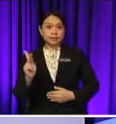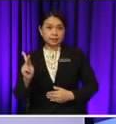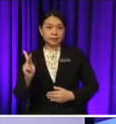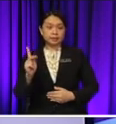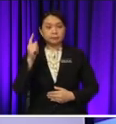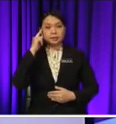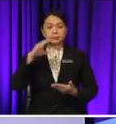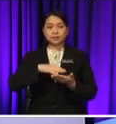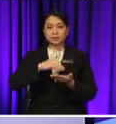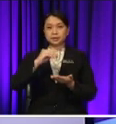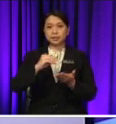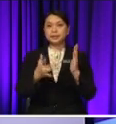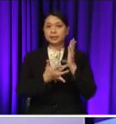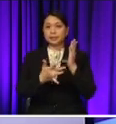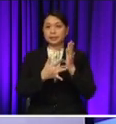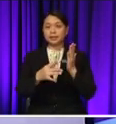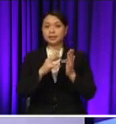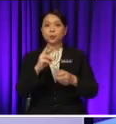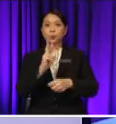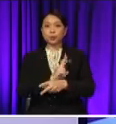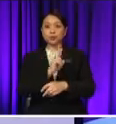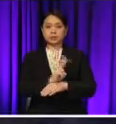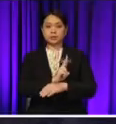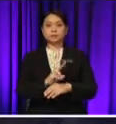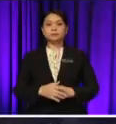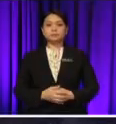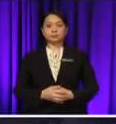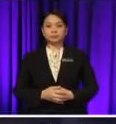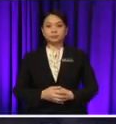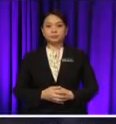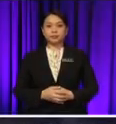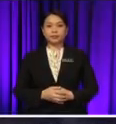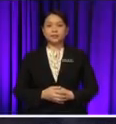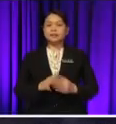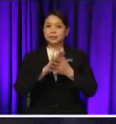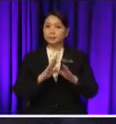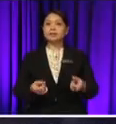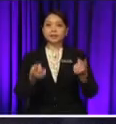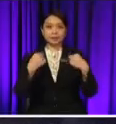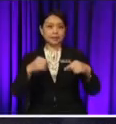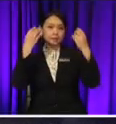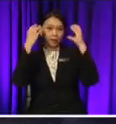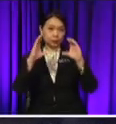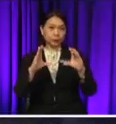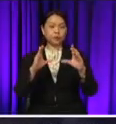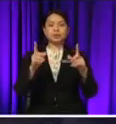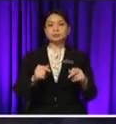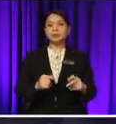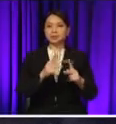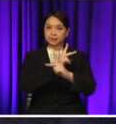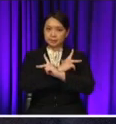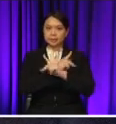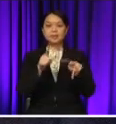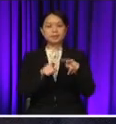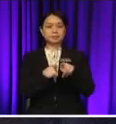datangnya dari SMK tinggi perempuan mulai keselamatan cekgus Terima kasih sudah bersama-sama dengan